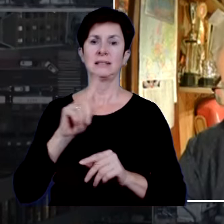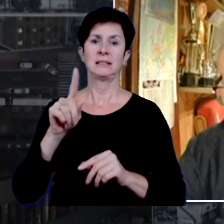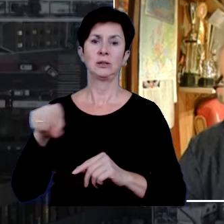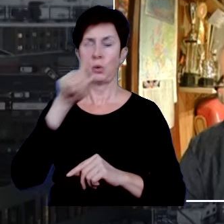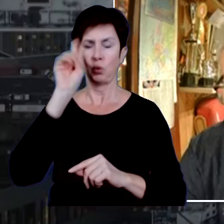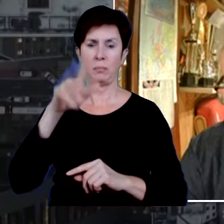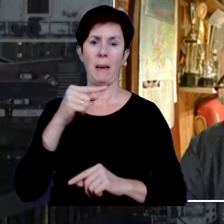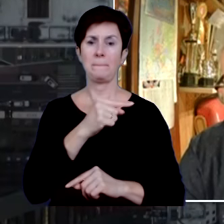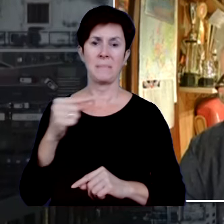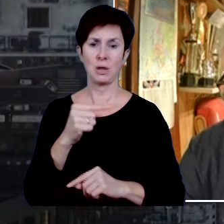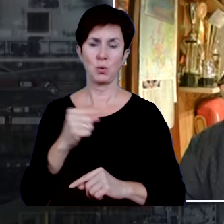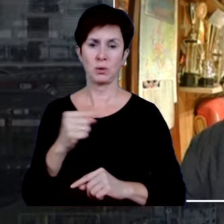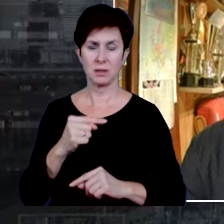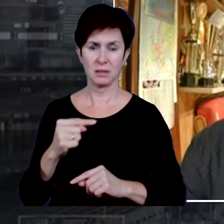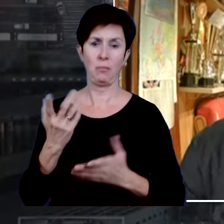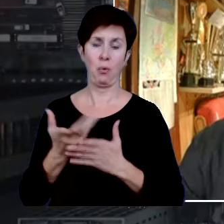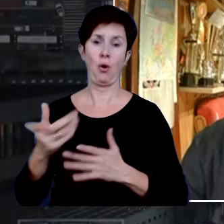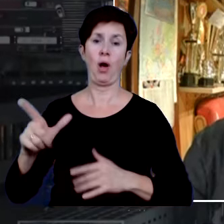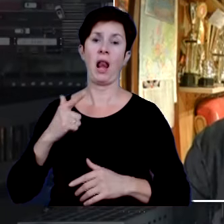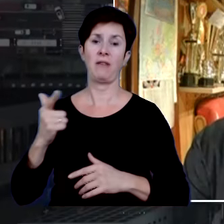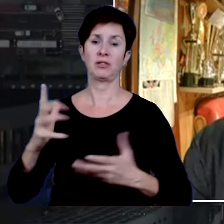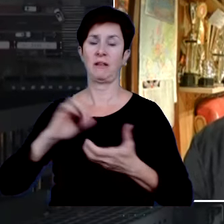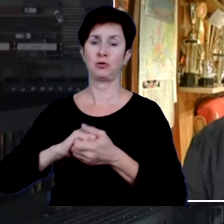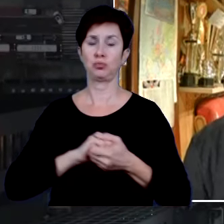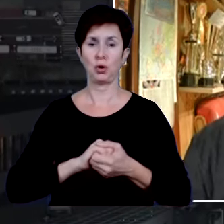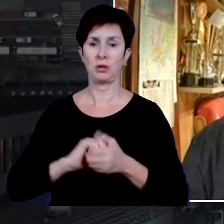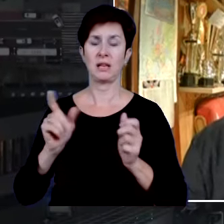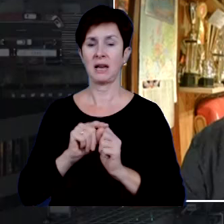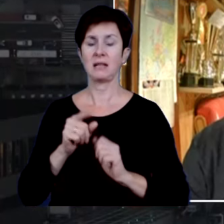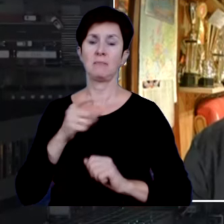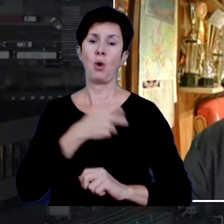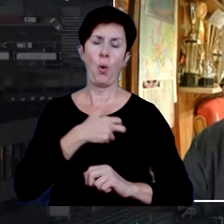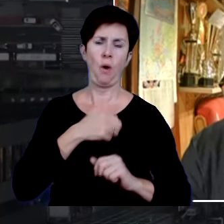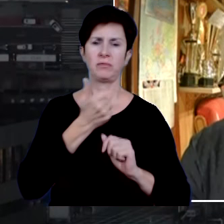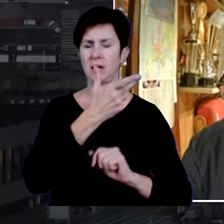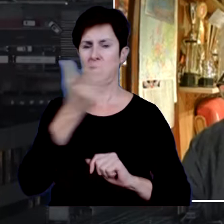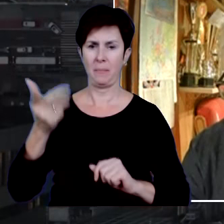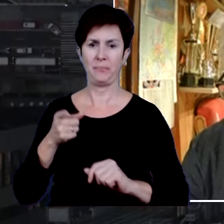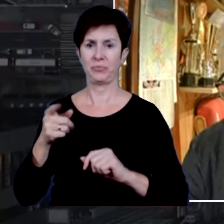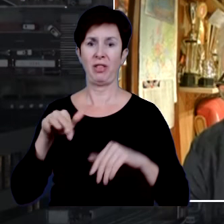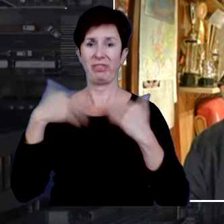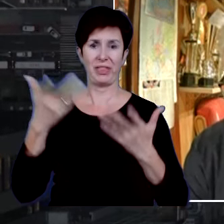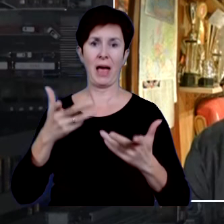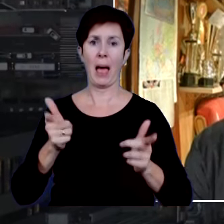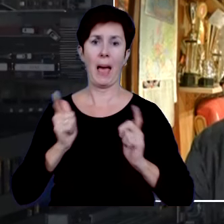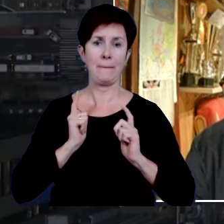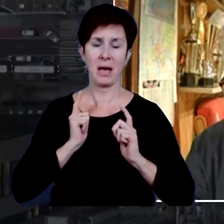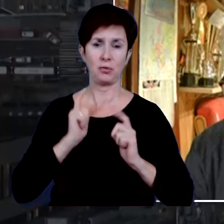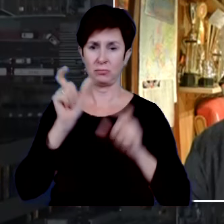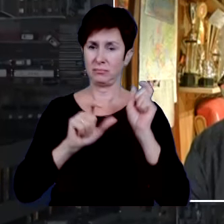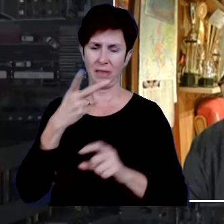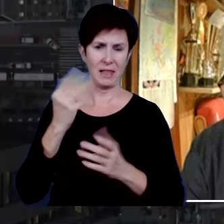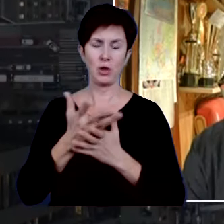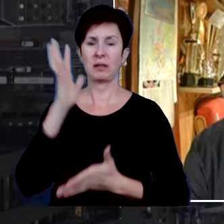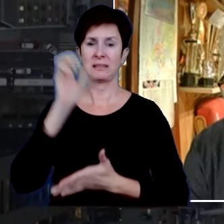kiedy lewica współrządzi razem z Platformą, PSL-em i Hołownią. Więc nie daliście emerytom, tylko zabraliście emerytom. I tym, którzy